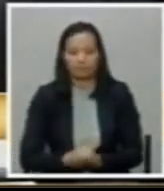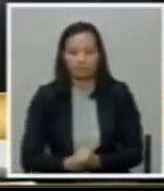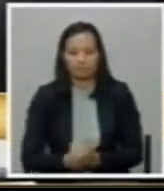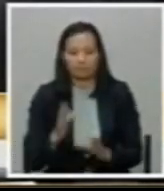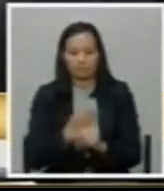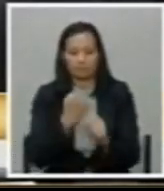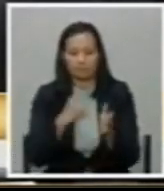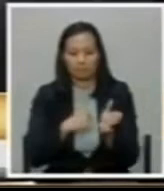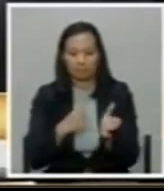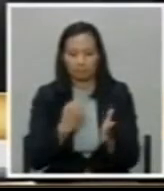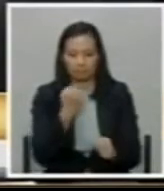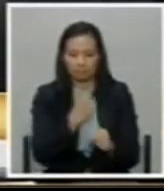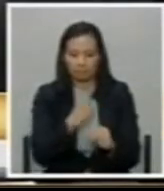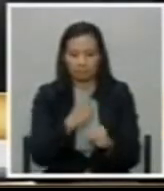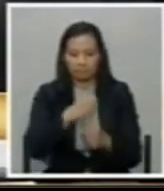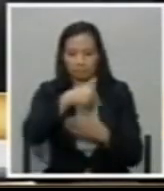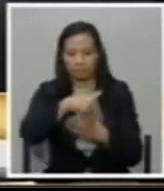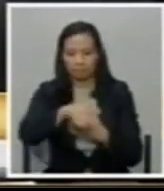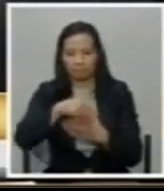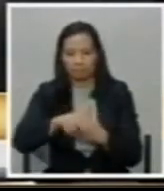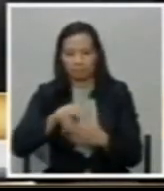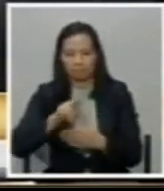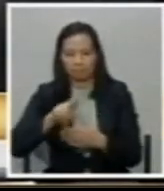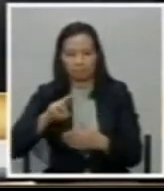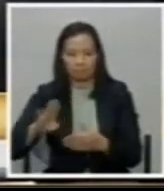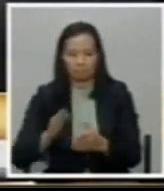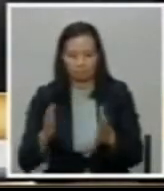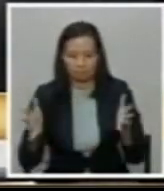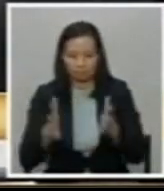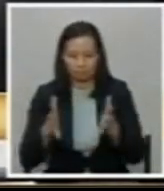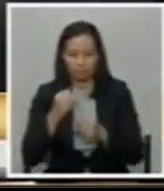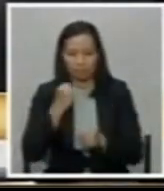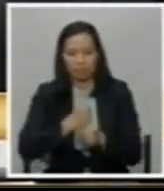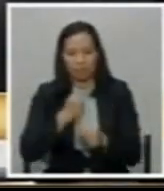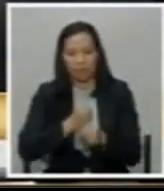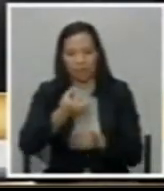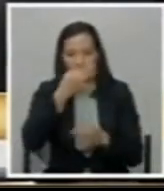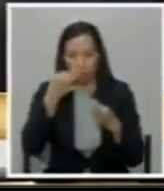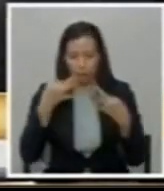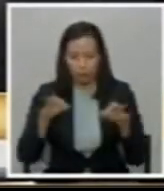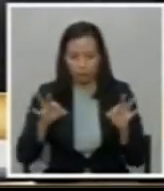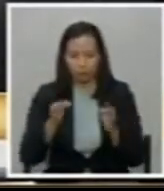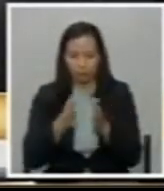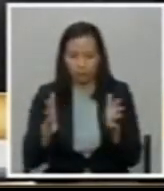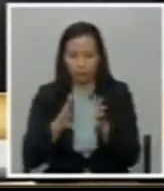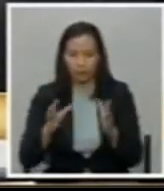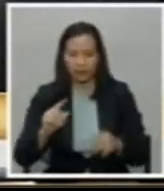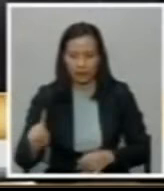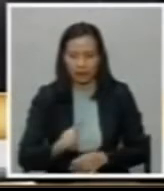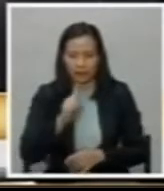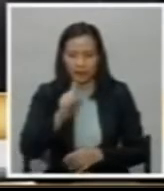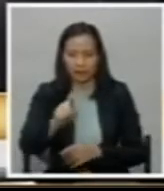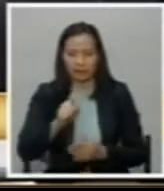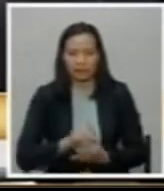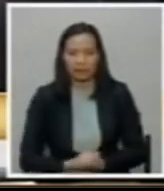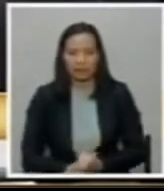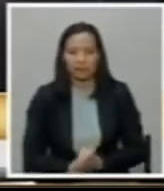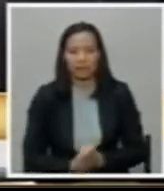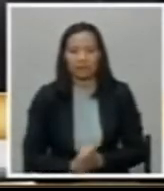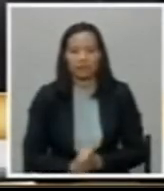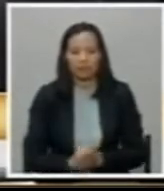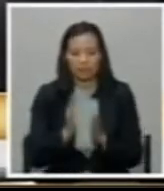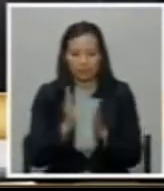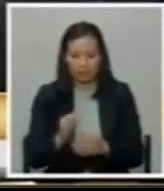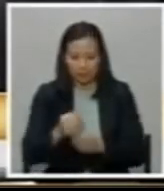ก็คือจะมีคนทำงานนอกระบบมากขึ้นประกอบอาชีพอิสระมากขึ้นคำถามก็คือว่าเมื่อเขาเข้